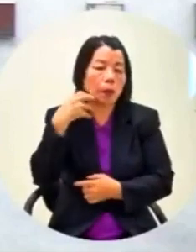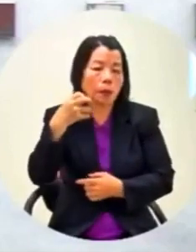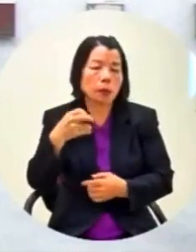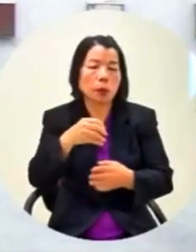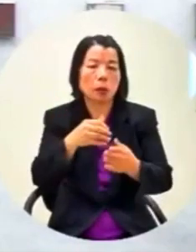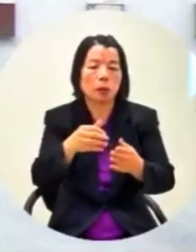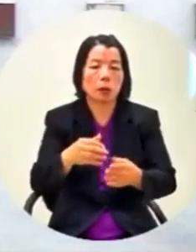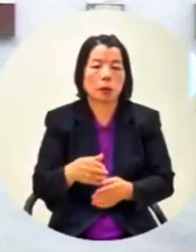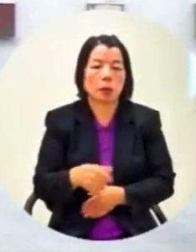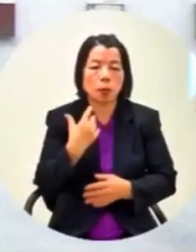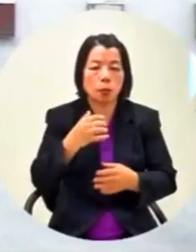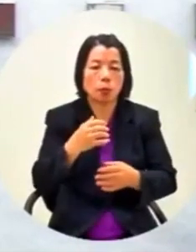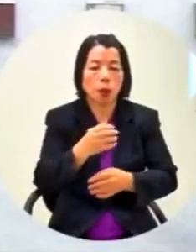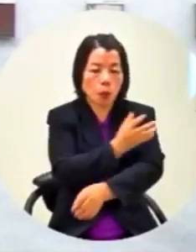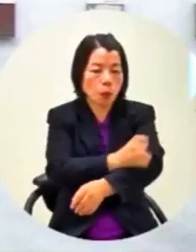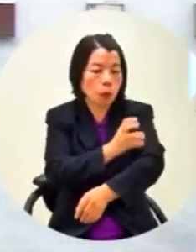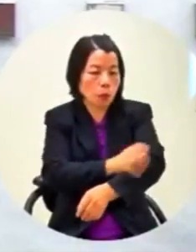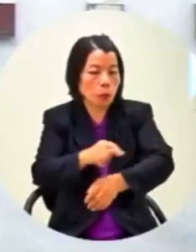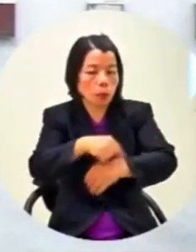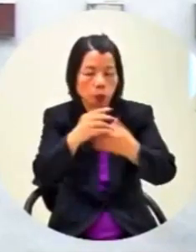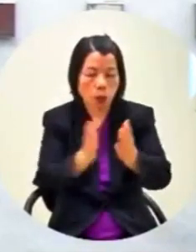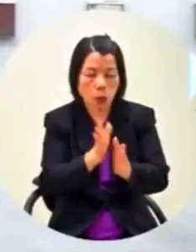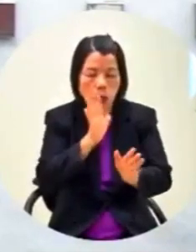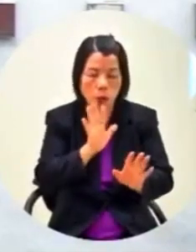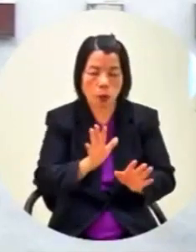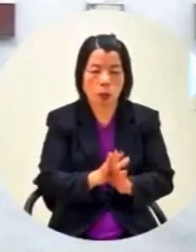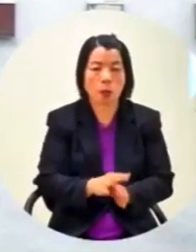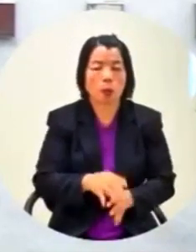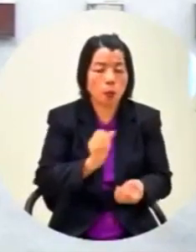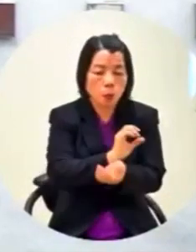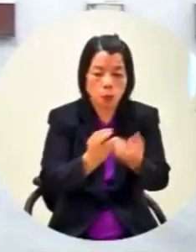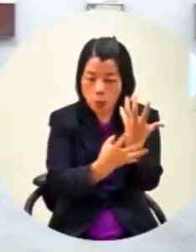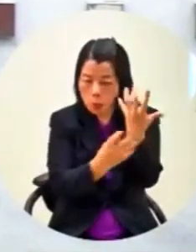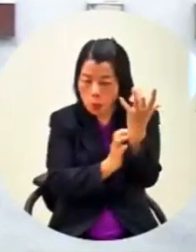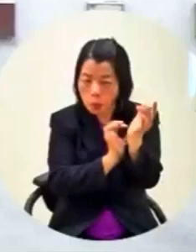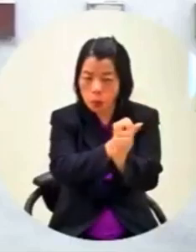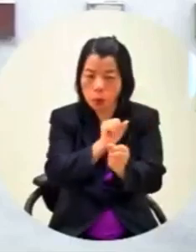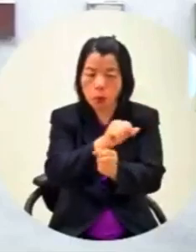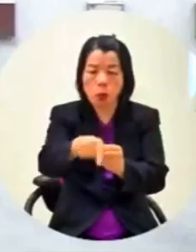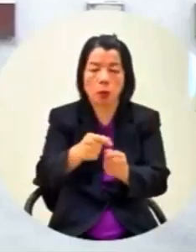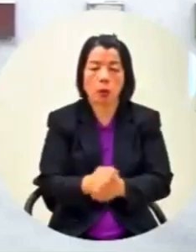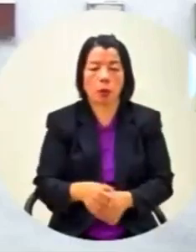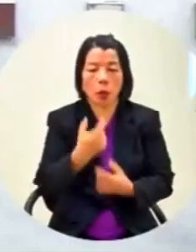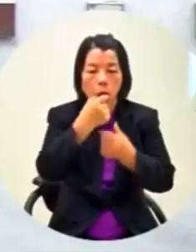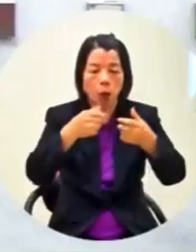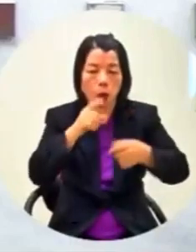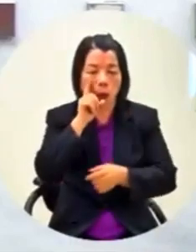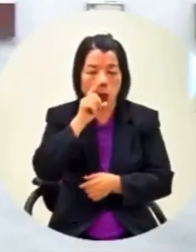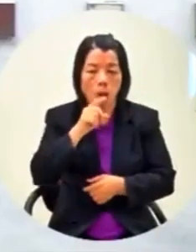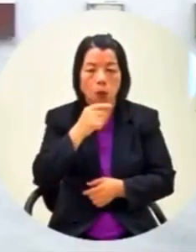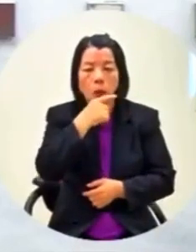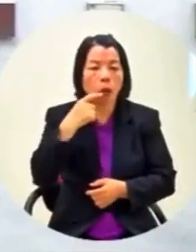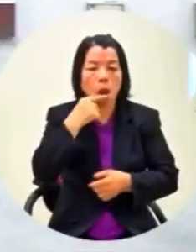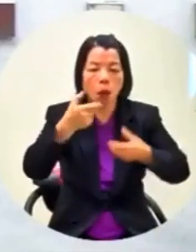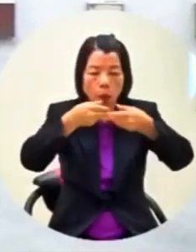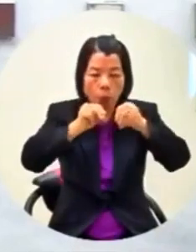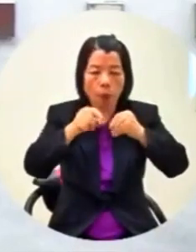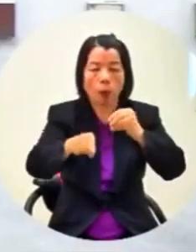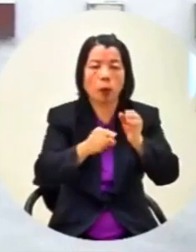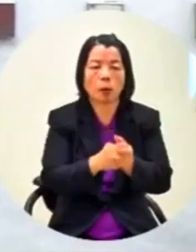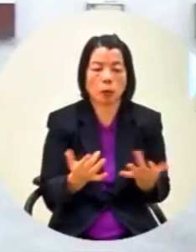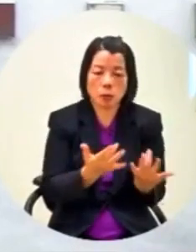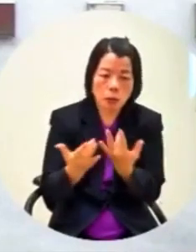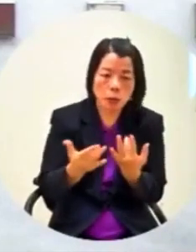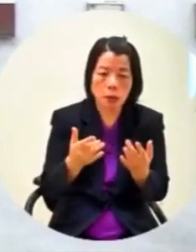土产的木瓜、凤梨节切水果，以及配合玉荷包农季产季即将推